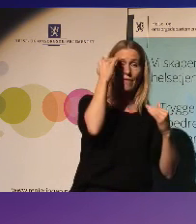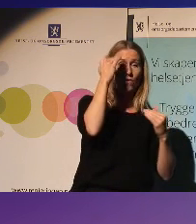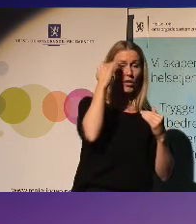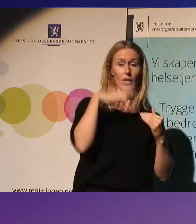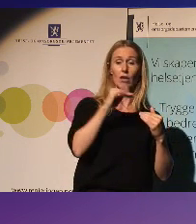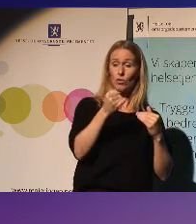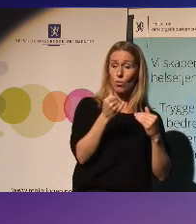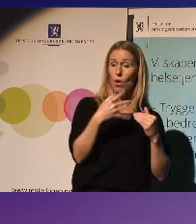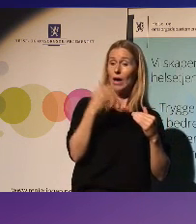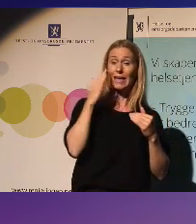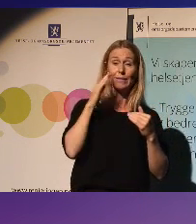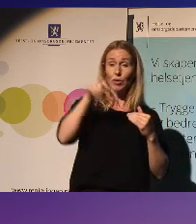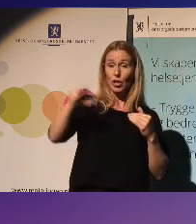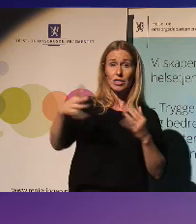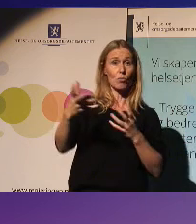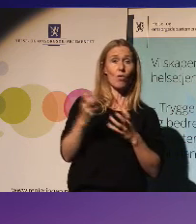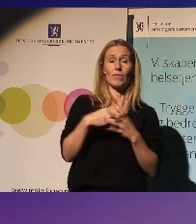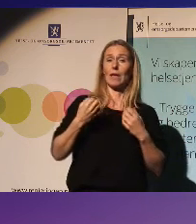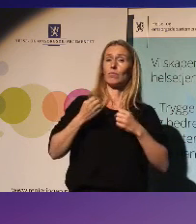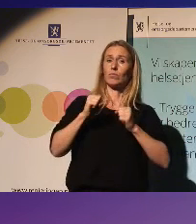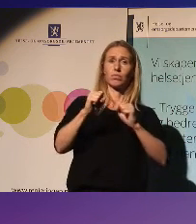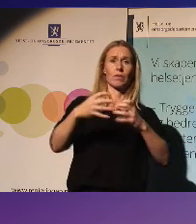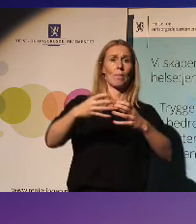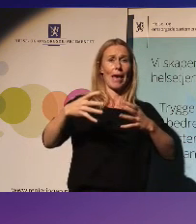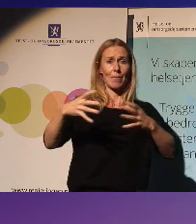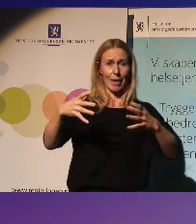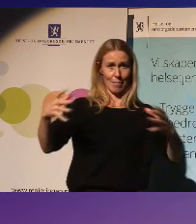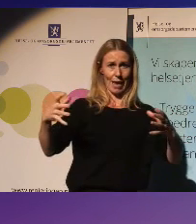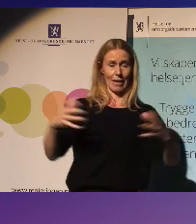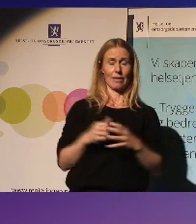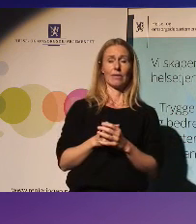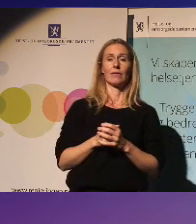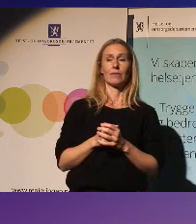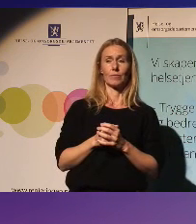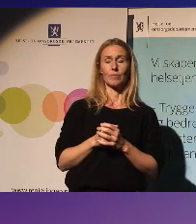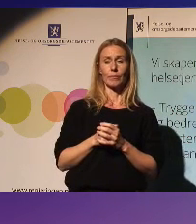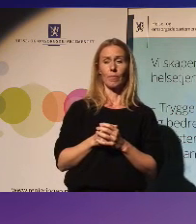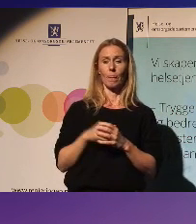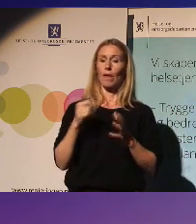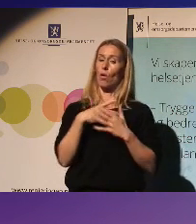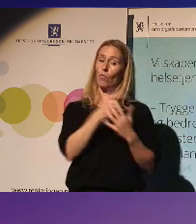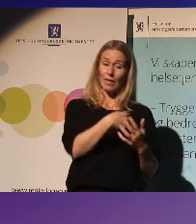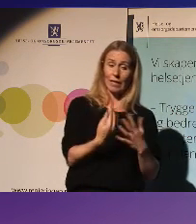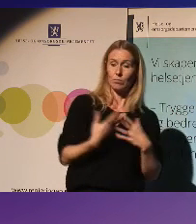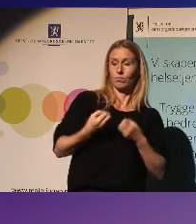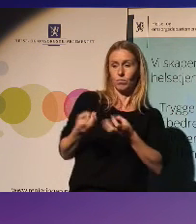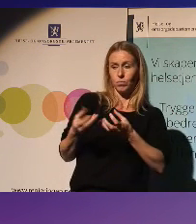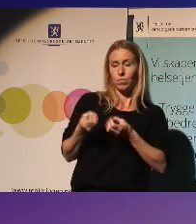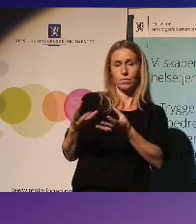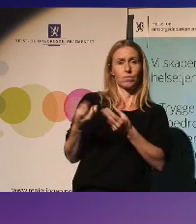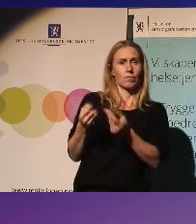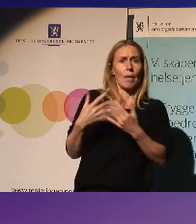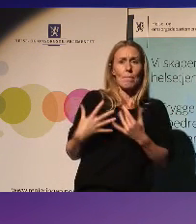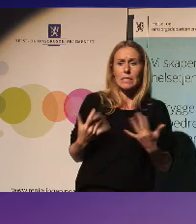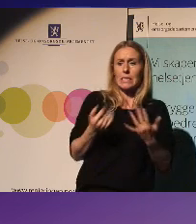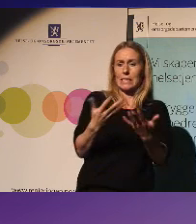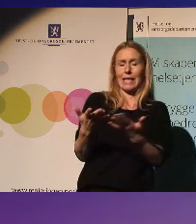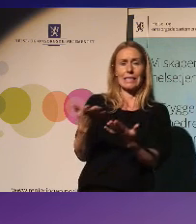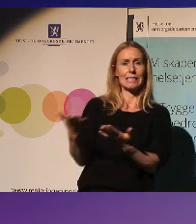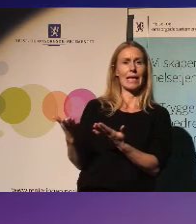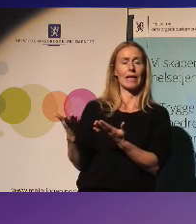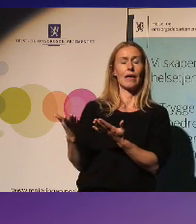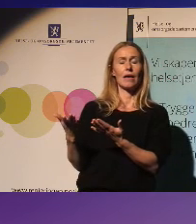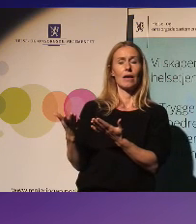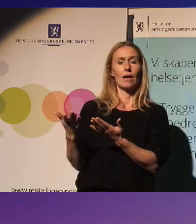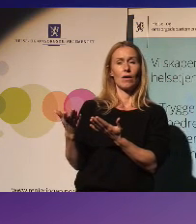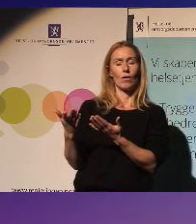akselererte. Tilsynelatende helt uten at vi kunne gjøre noe som helst med det. Vi pøste på så godt vi kunne med de tjenestene vi hadde,